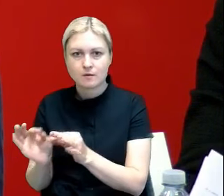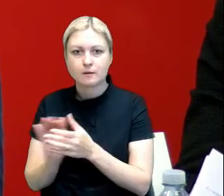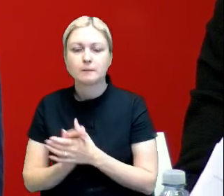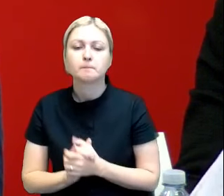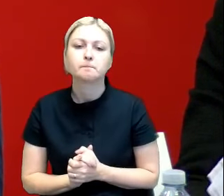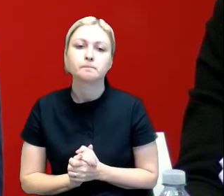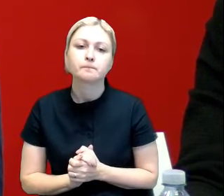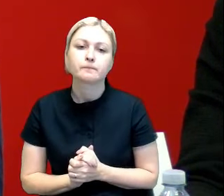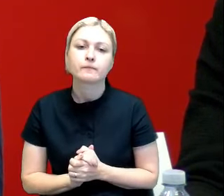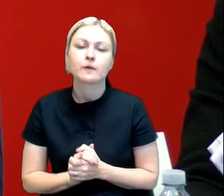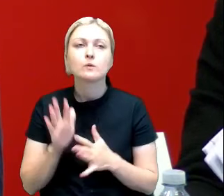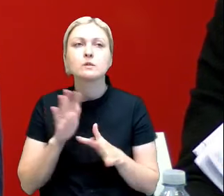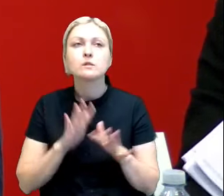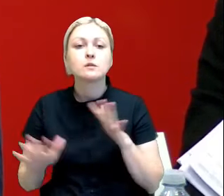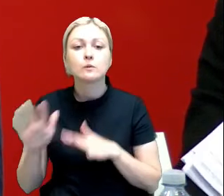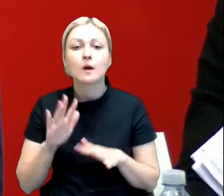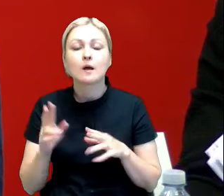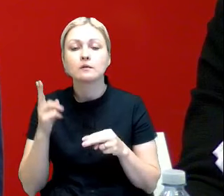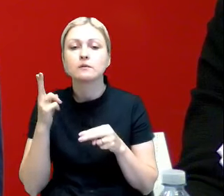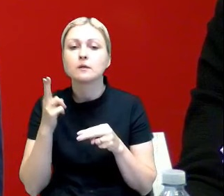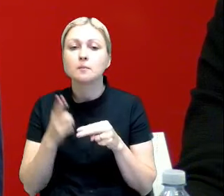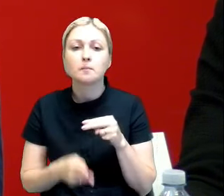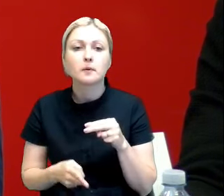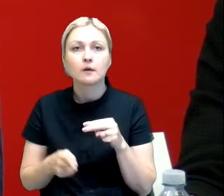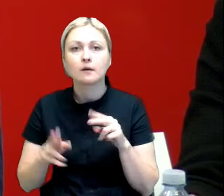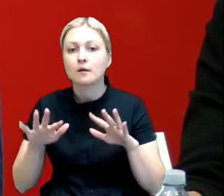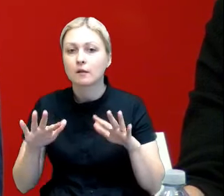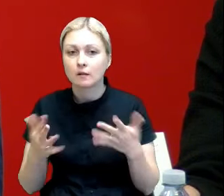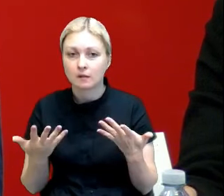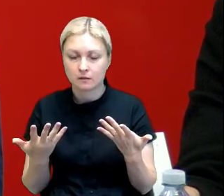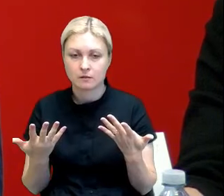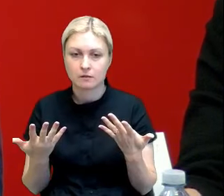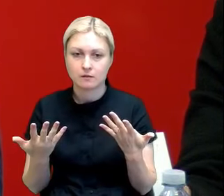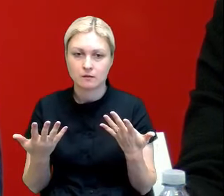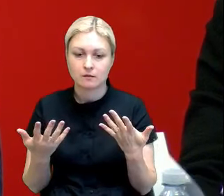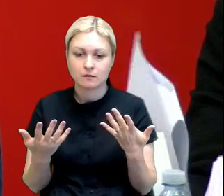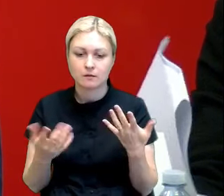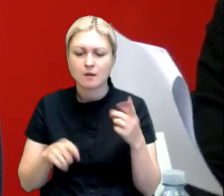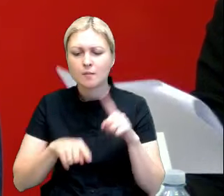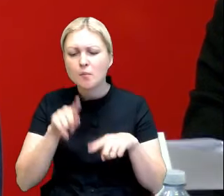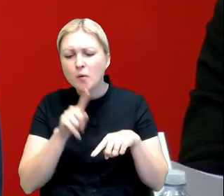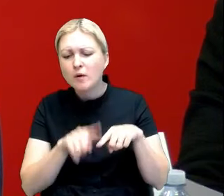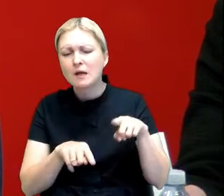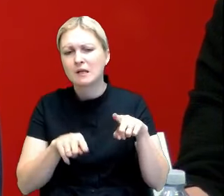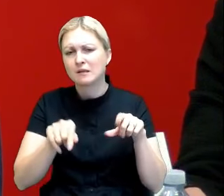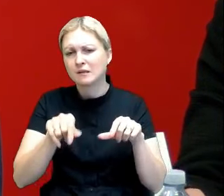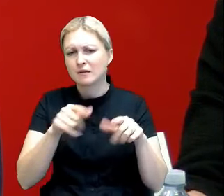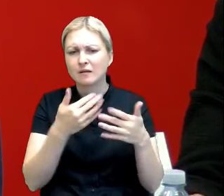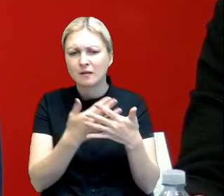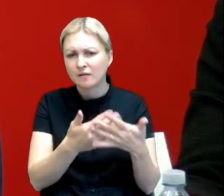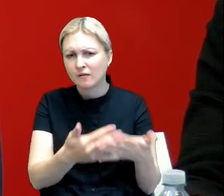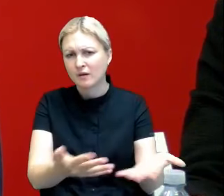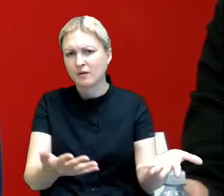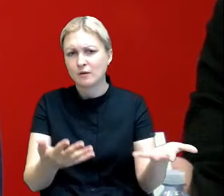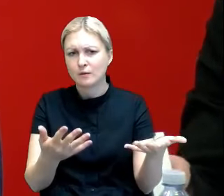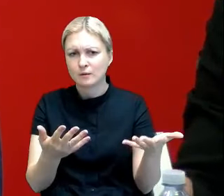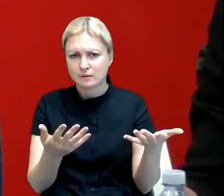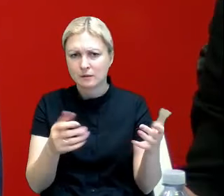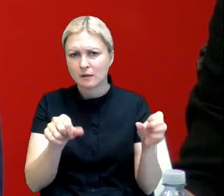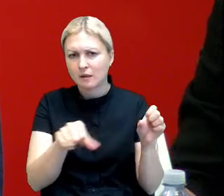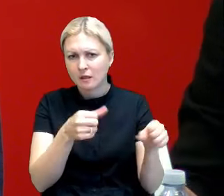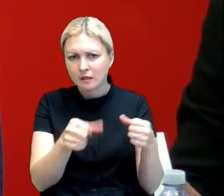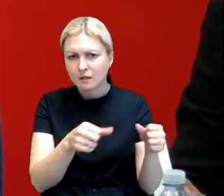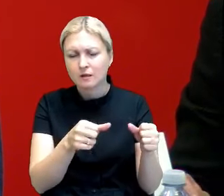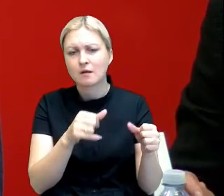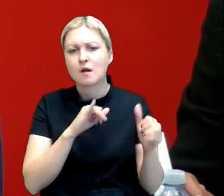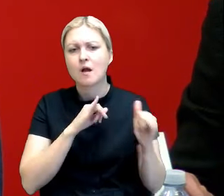kuom baigiasi visi politiniai šou ir ažiotažai dėl to ką daryti baigiasi tuom ką